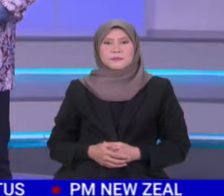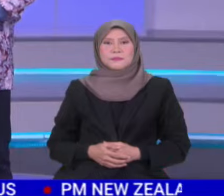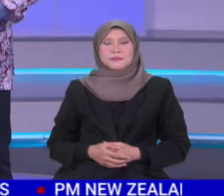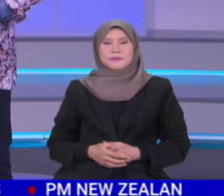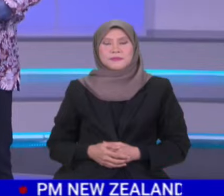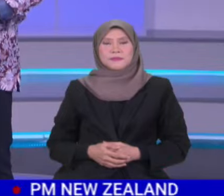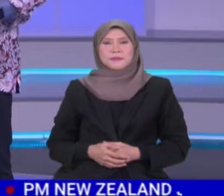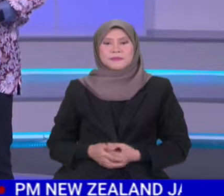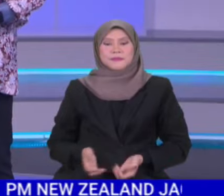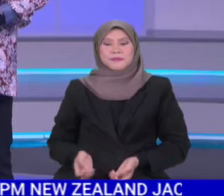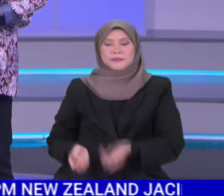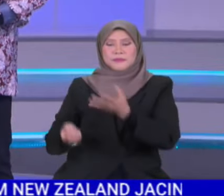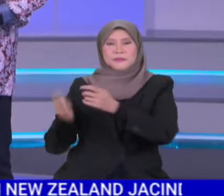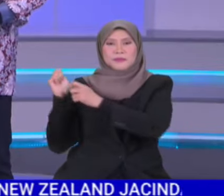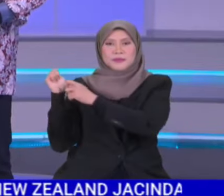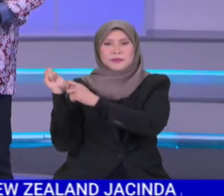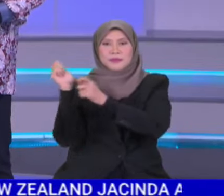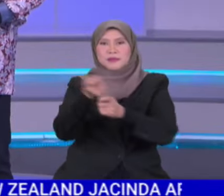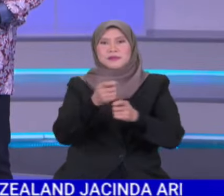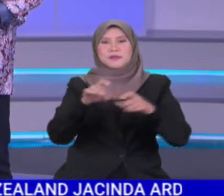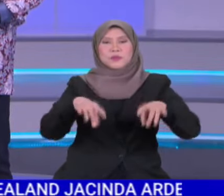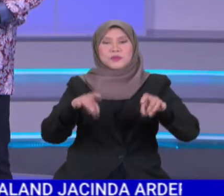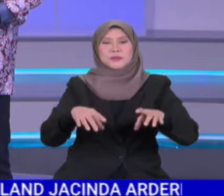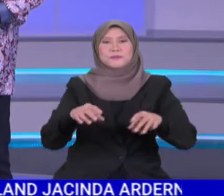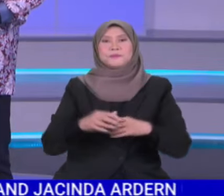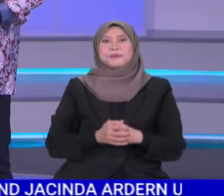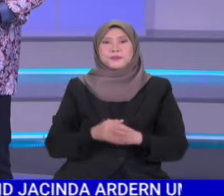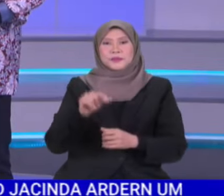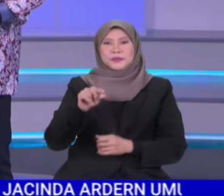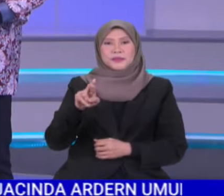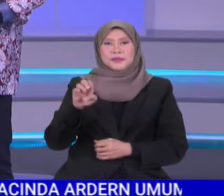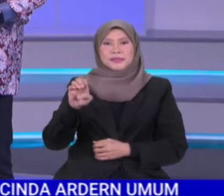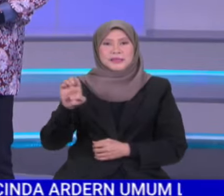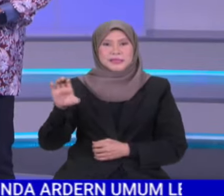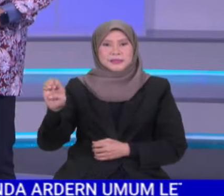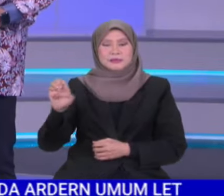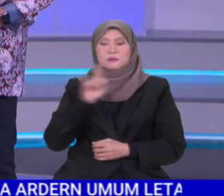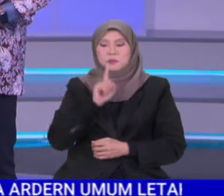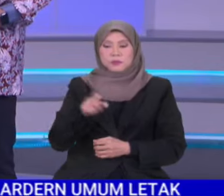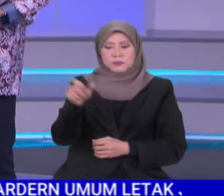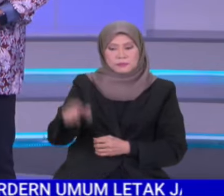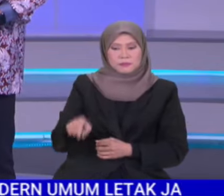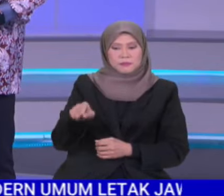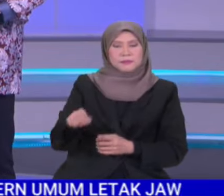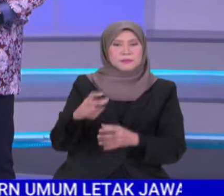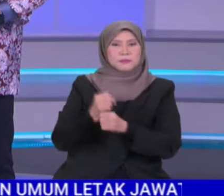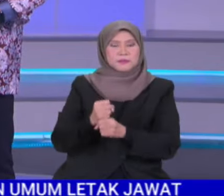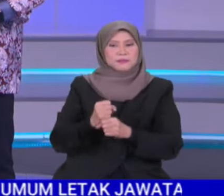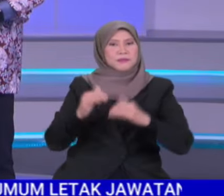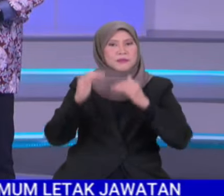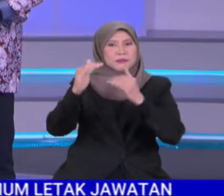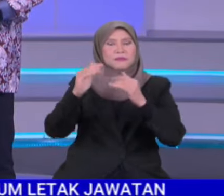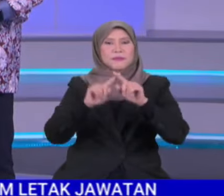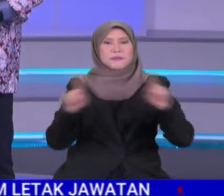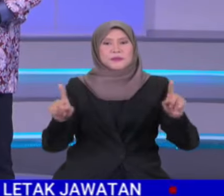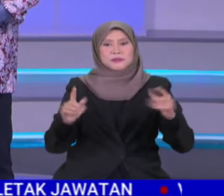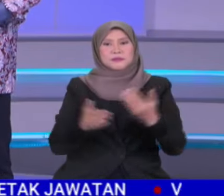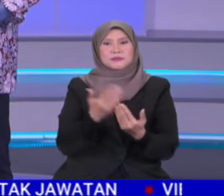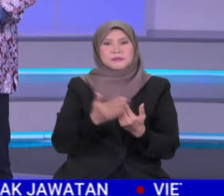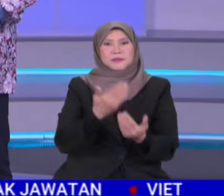Ini pula tenis terbuka Australia. Bintang Greece Stefanos Tsitsipas membuktikan dirinya berada di tahap berbeza apabila